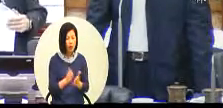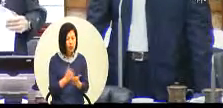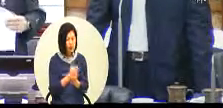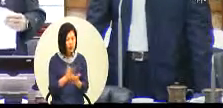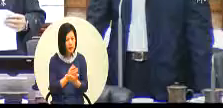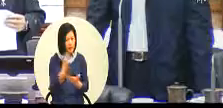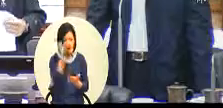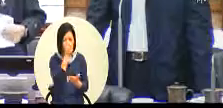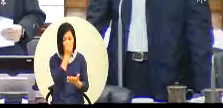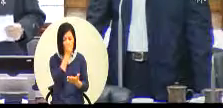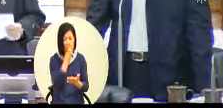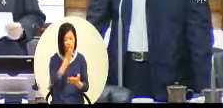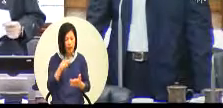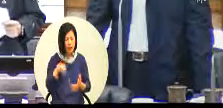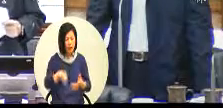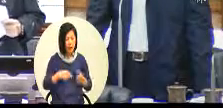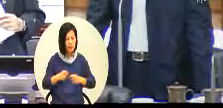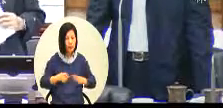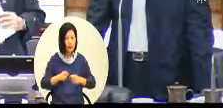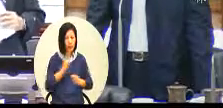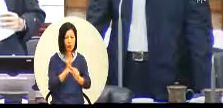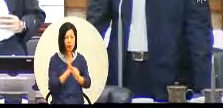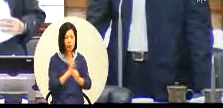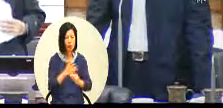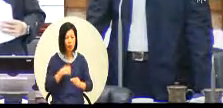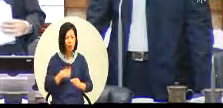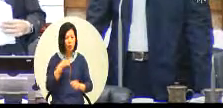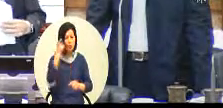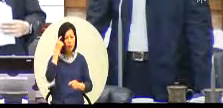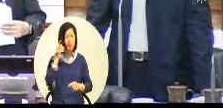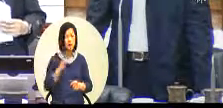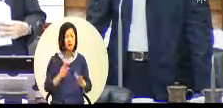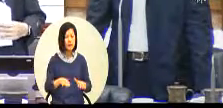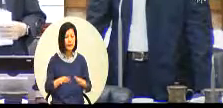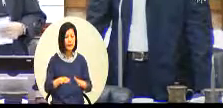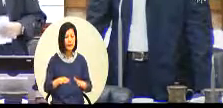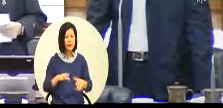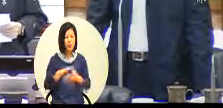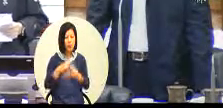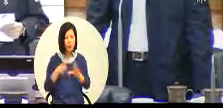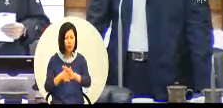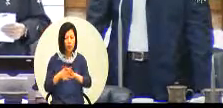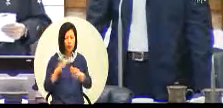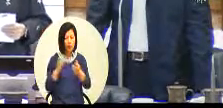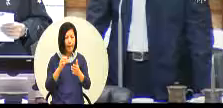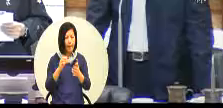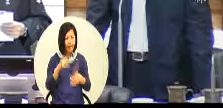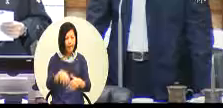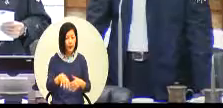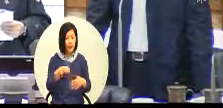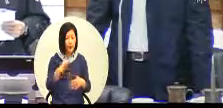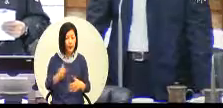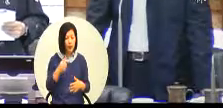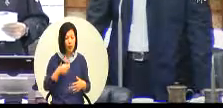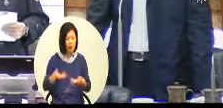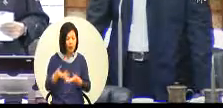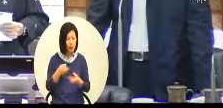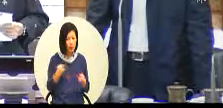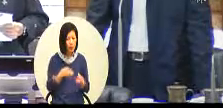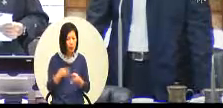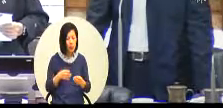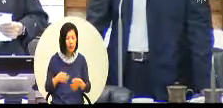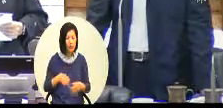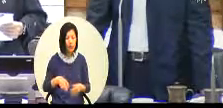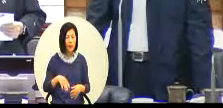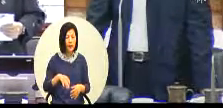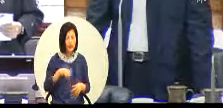查我们这个案子所以我会觉得我们会在跟文化部长，我会觉得说这个地方让大家知